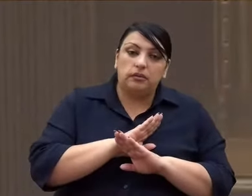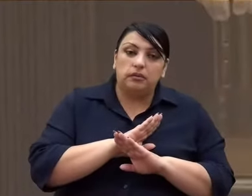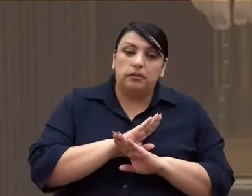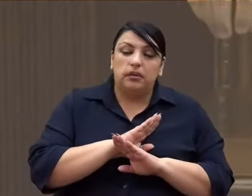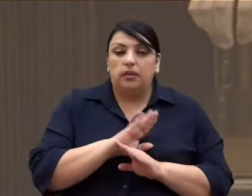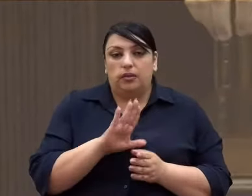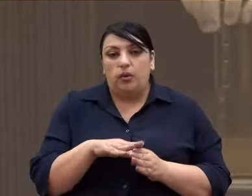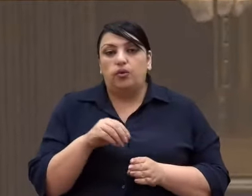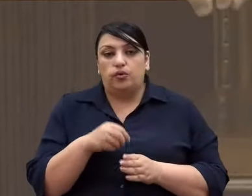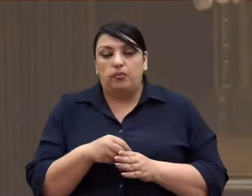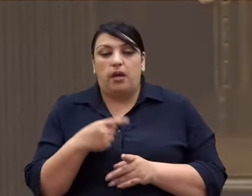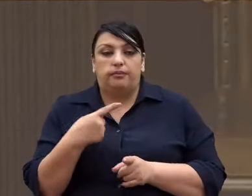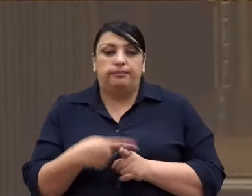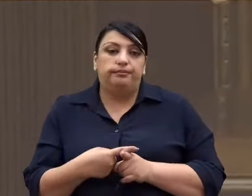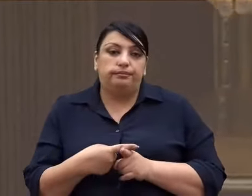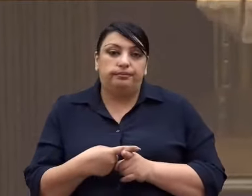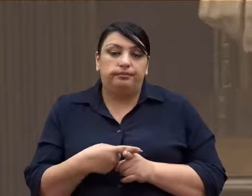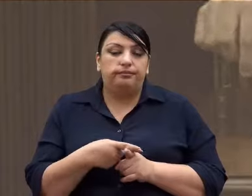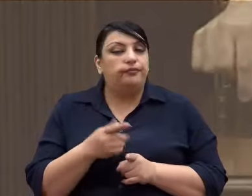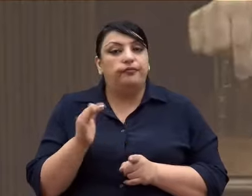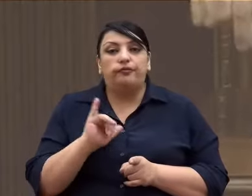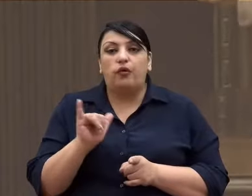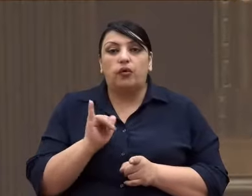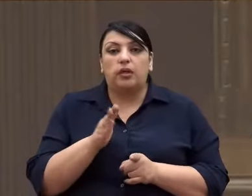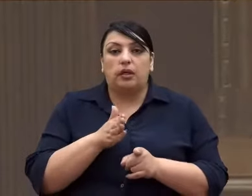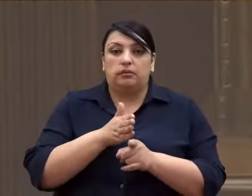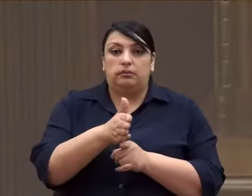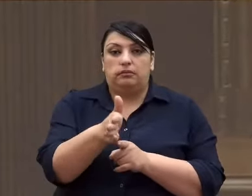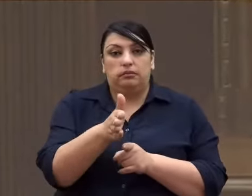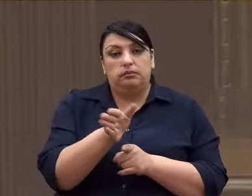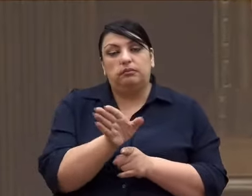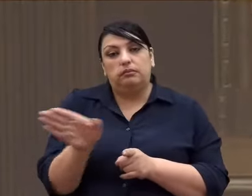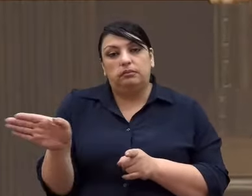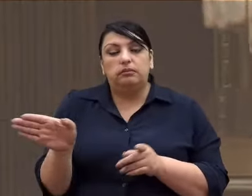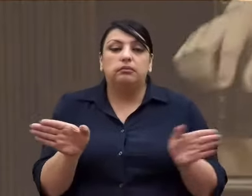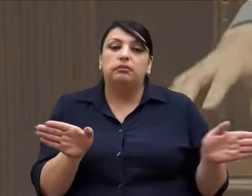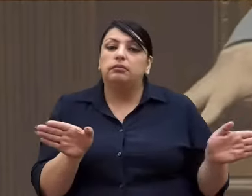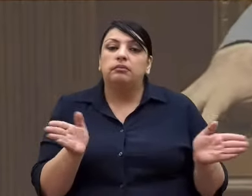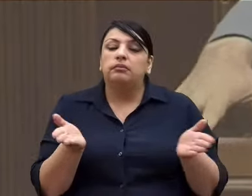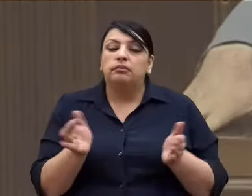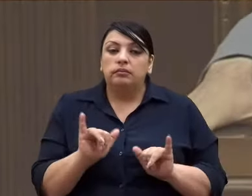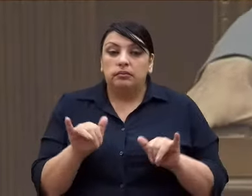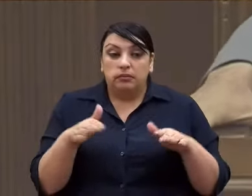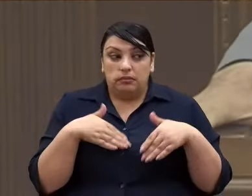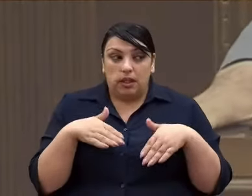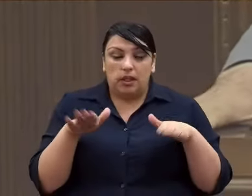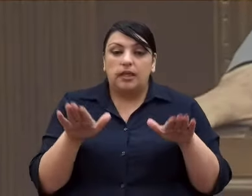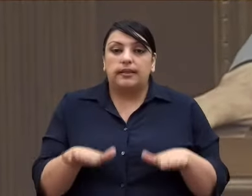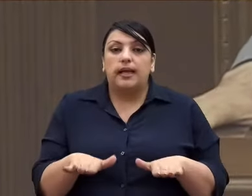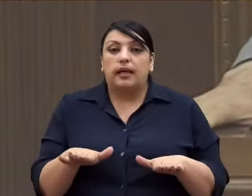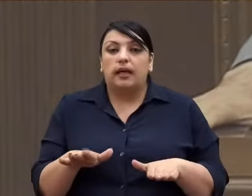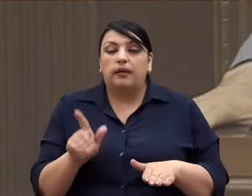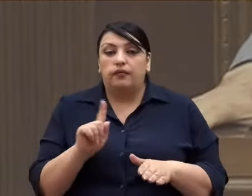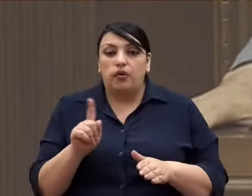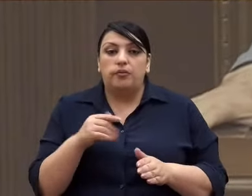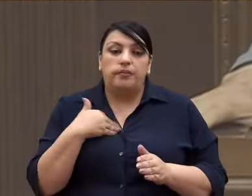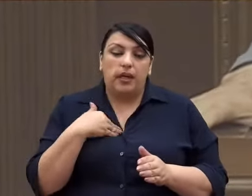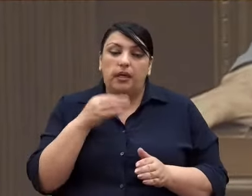հատման կետում։ Եվ մենք էստեղ ենք, որպեսի ասենք, որ մենք ընտրում